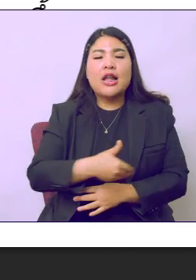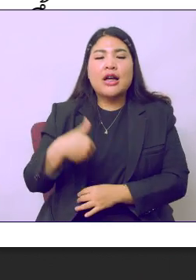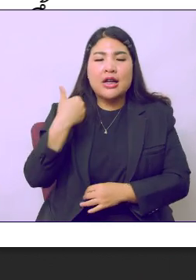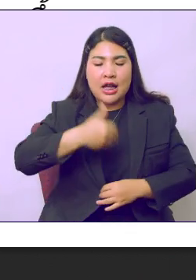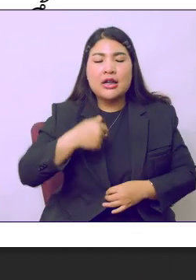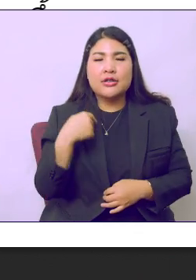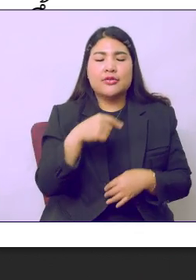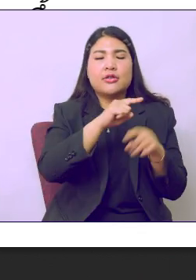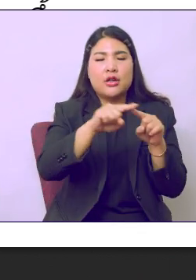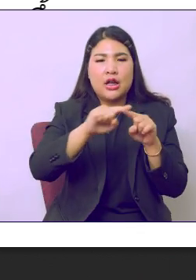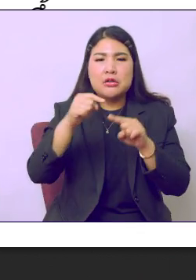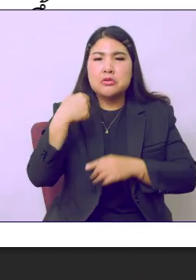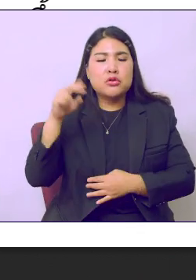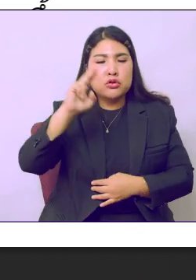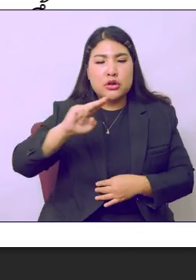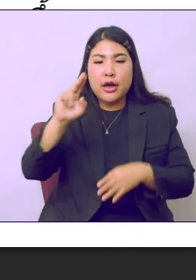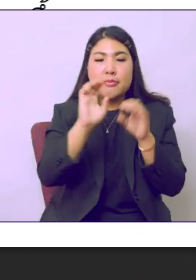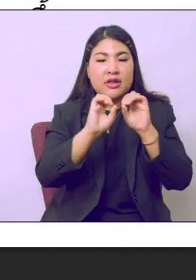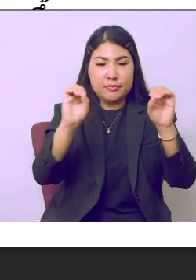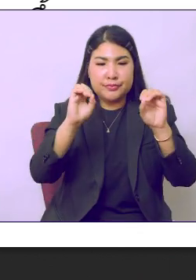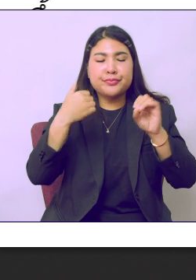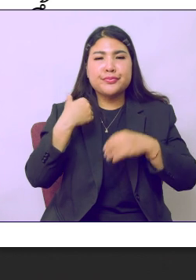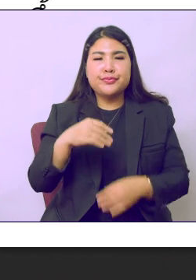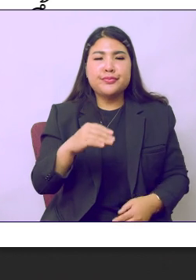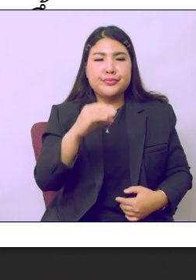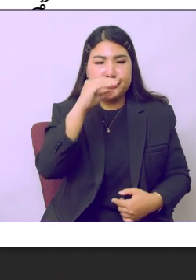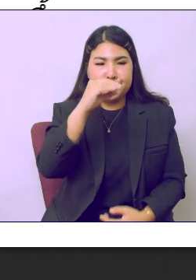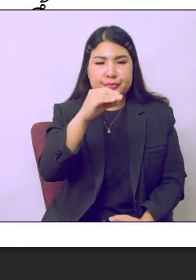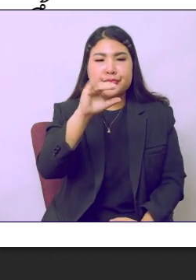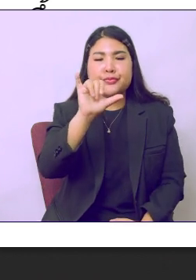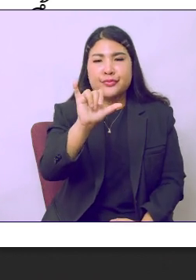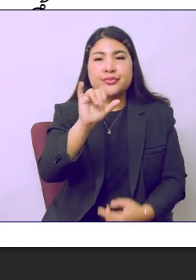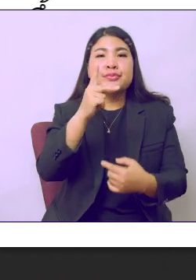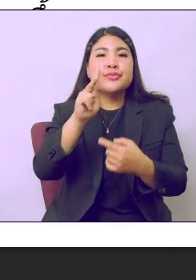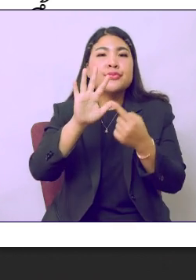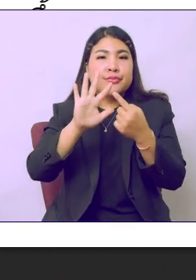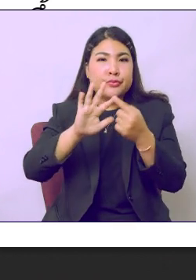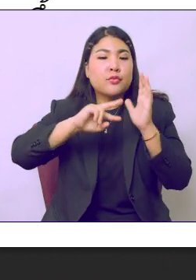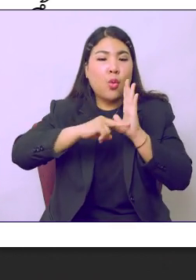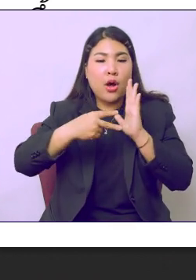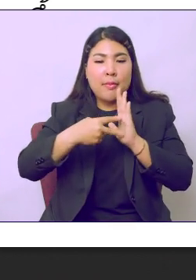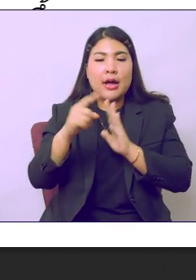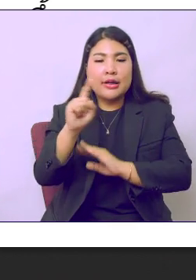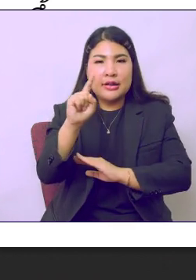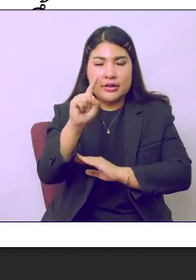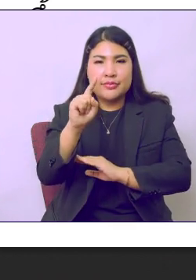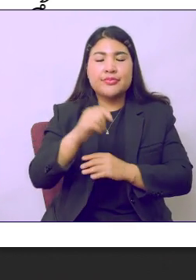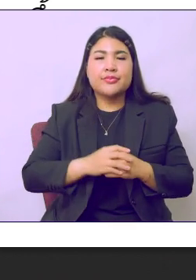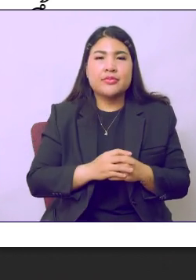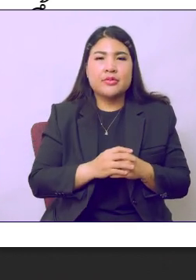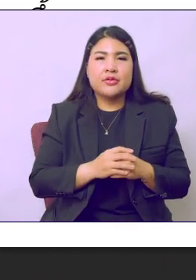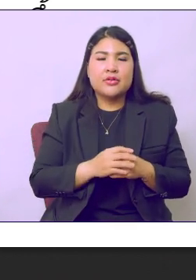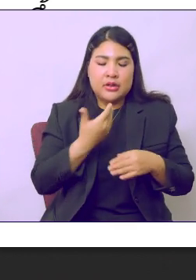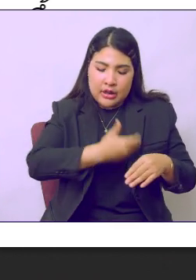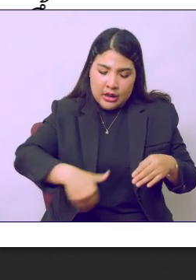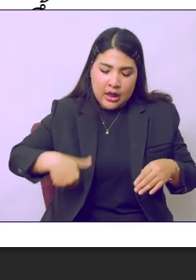เขาไม่ได้เคยใช้นะครับอ่ะกโยคะเนาะเรามาสรุปกันนิดนึงก็หมายถึงการรวมกันของจกาย